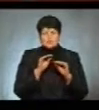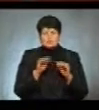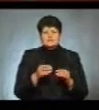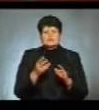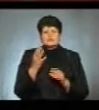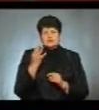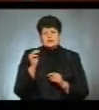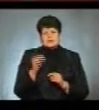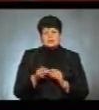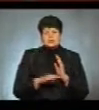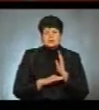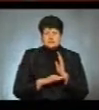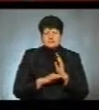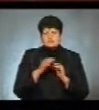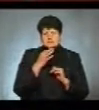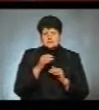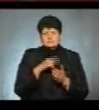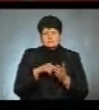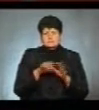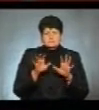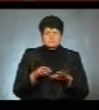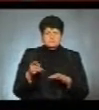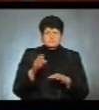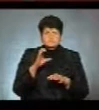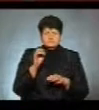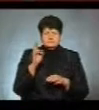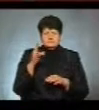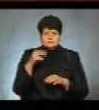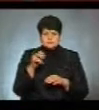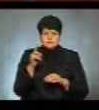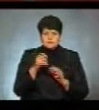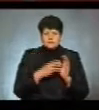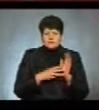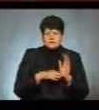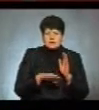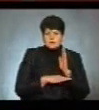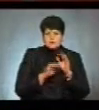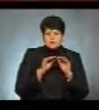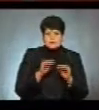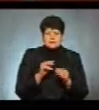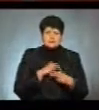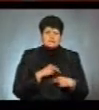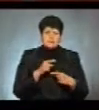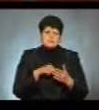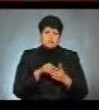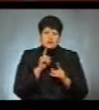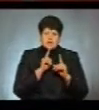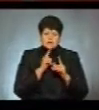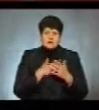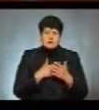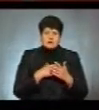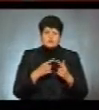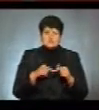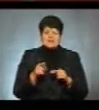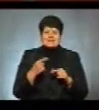понад 4 тисячі дерев, повідомив міський голова Тернополя Сергій Надал. 180 дерев висадили працівники міськради. Громадську організацію